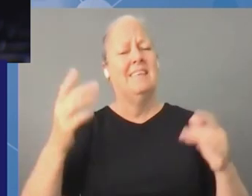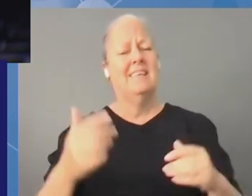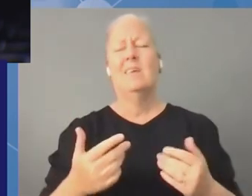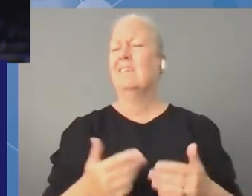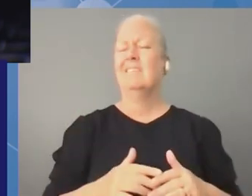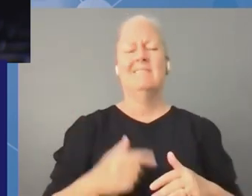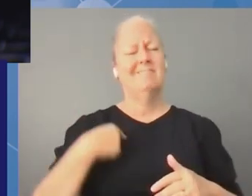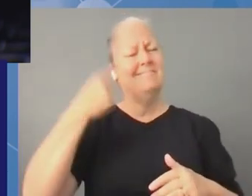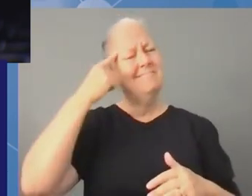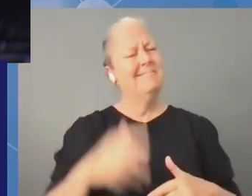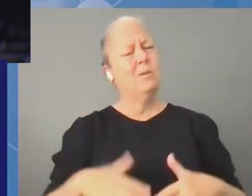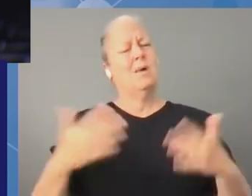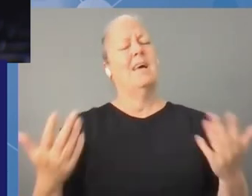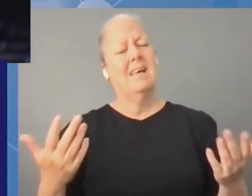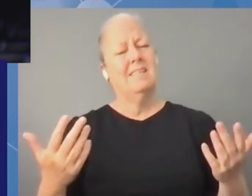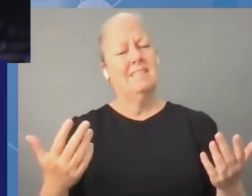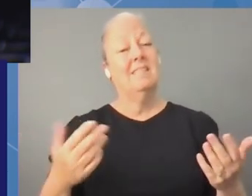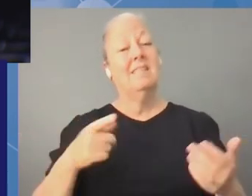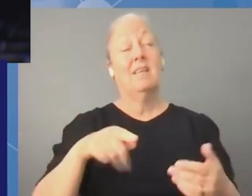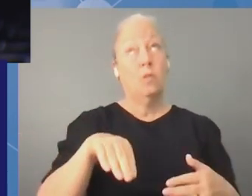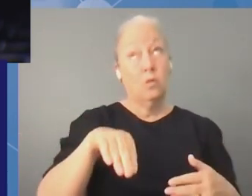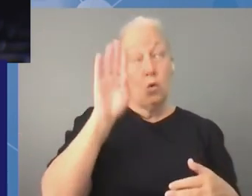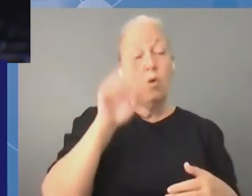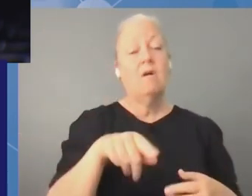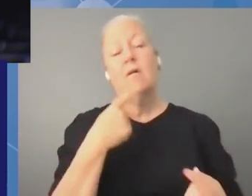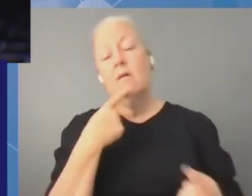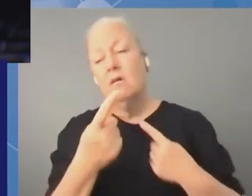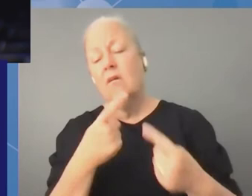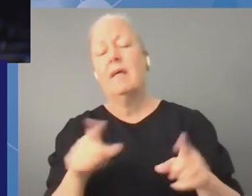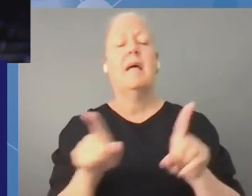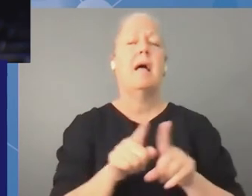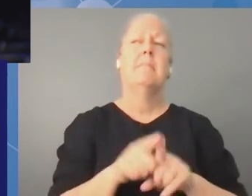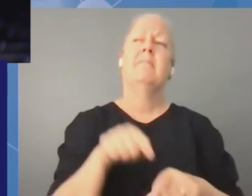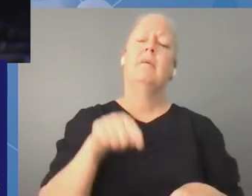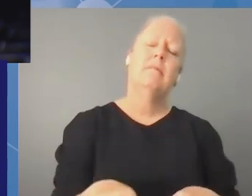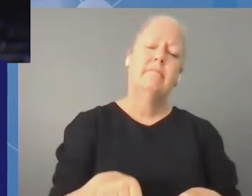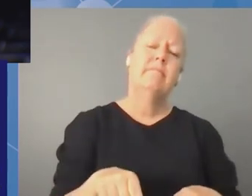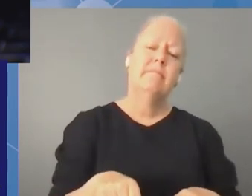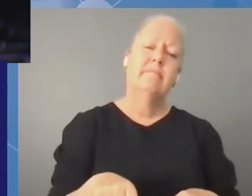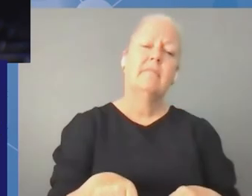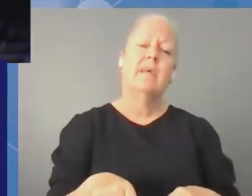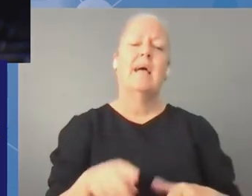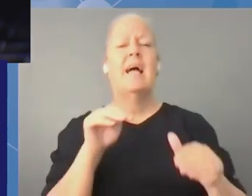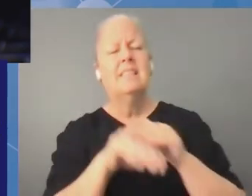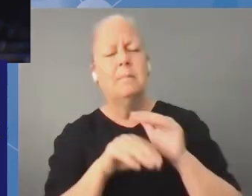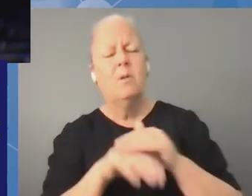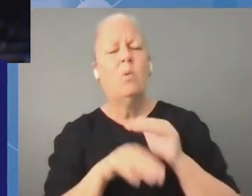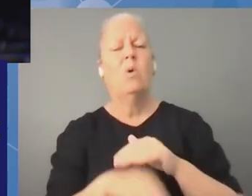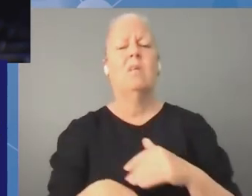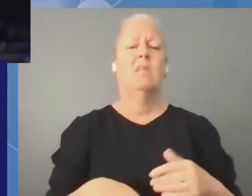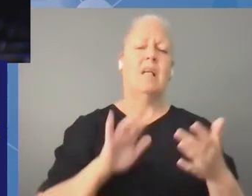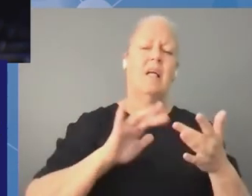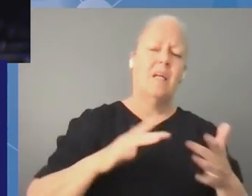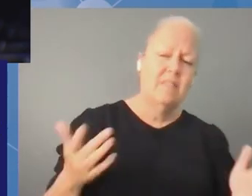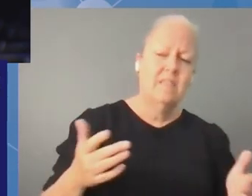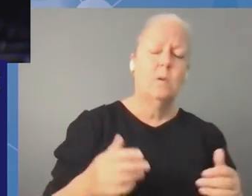关于互联网的全球的治理问题的吧，仍然目前还是可